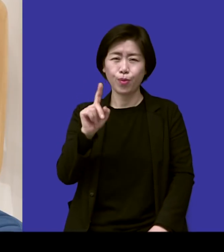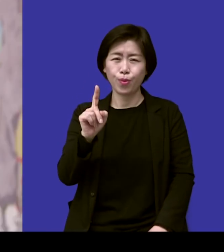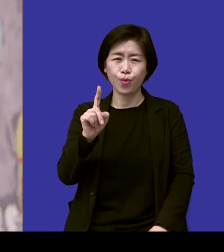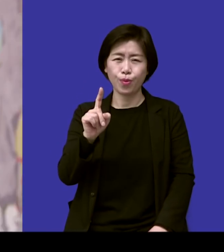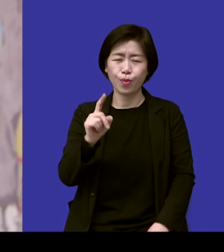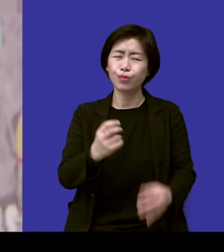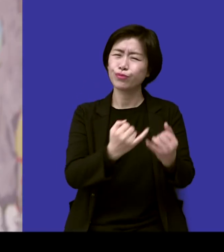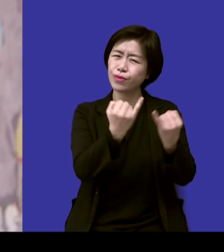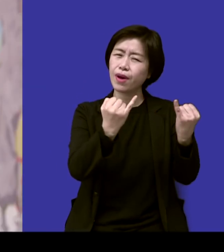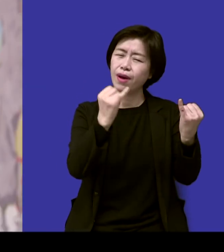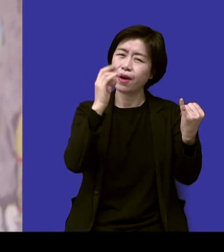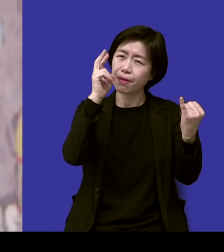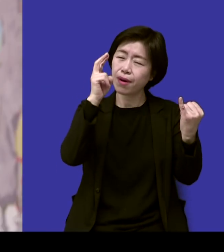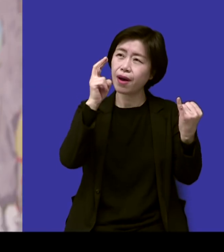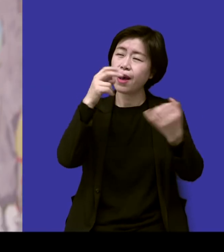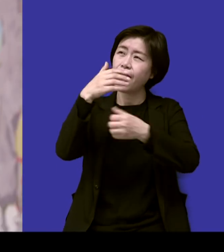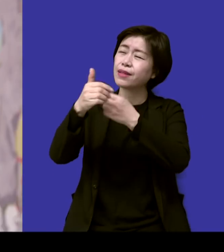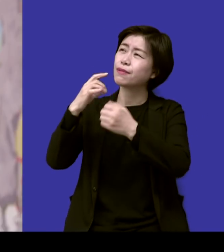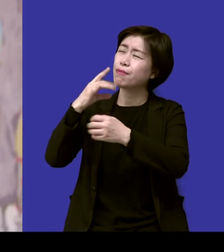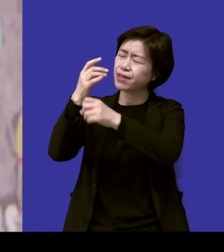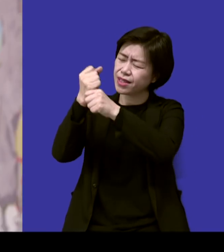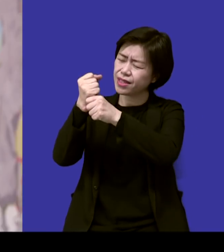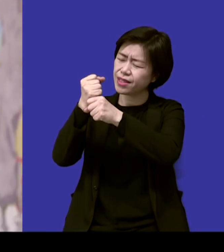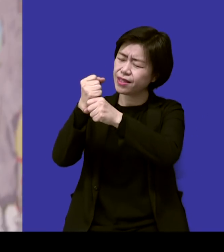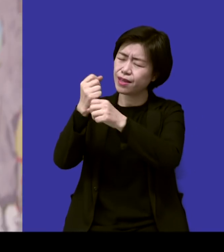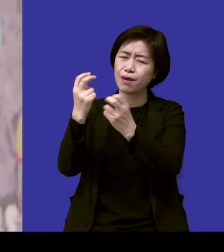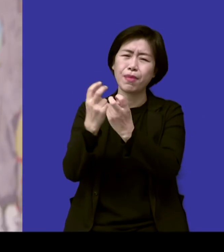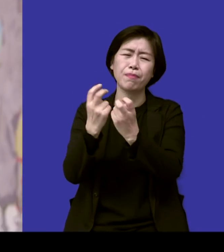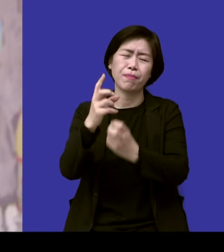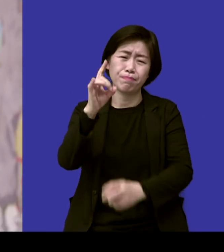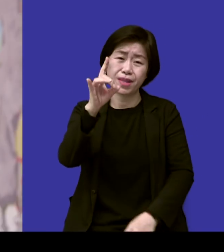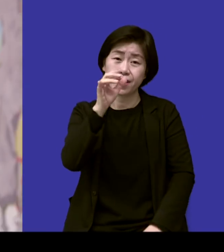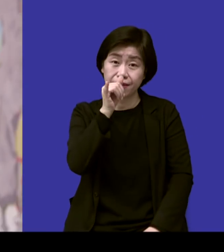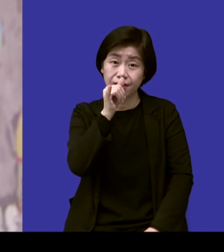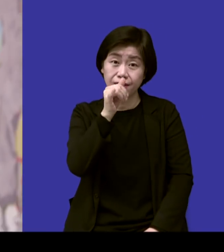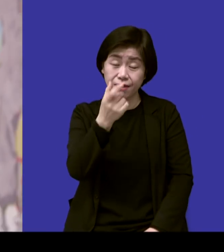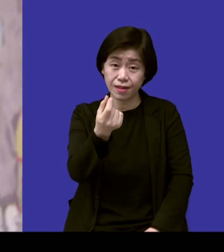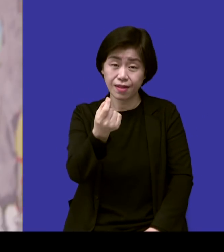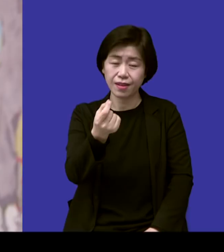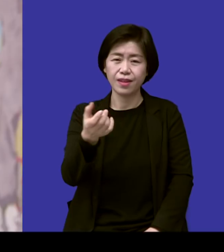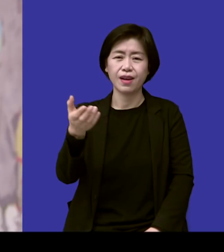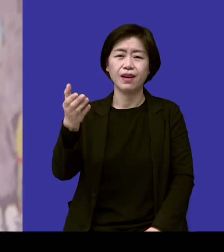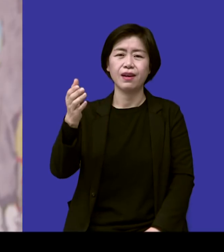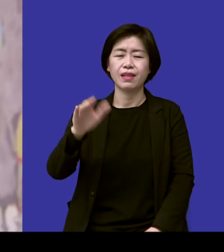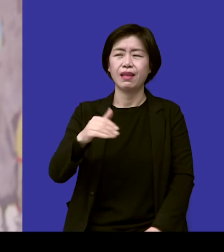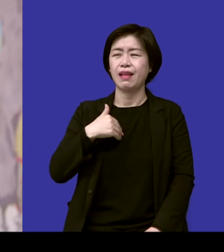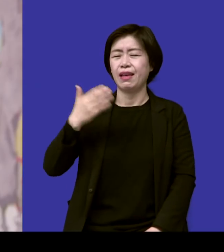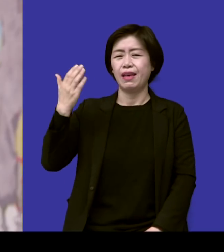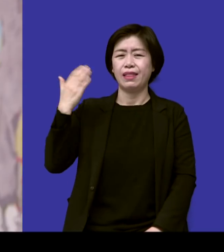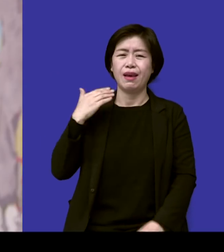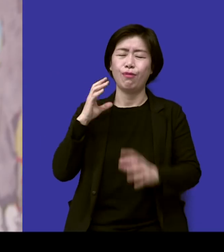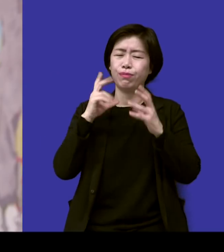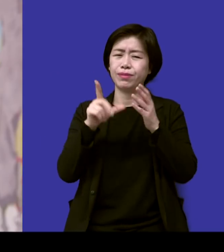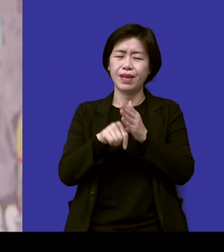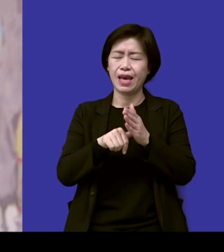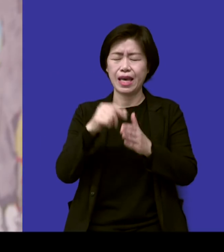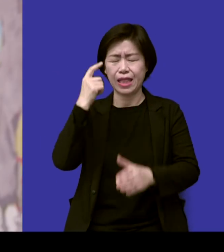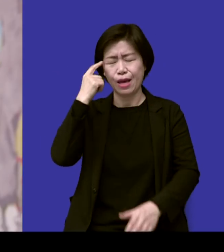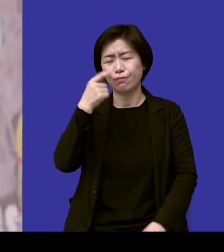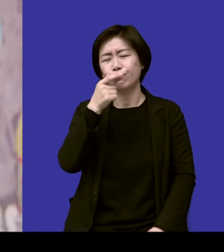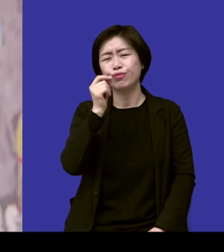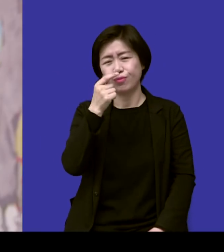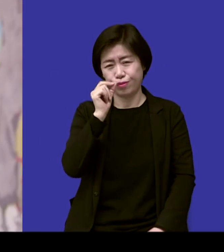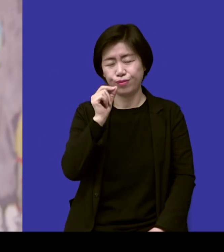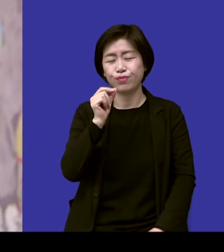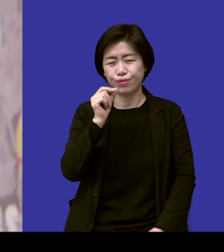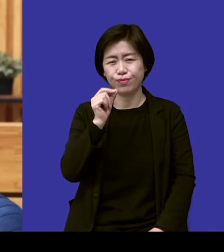예. 저도 하나님 만나고 나서 그때 아 누나가 진짜 뜨거운 하나님을 만났구나. 아버지를 위해서 정말 기도를 열심히